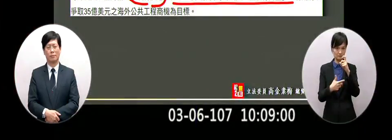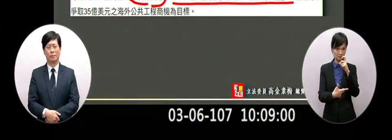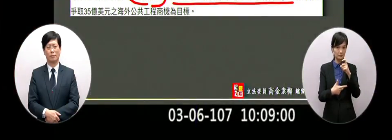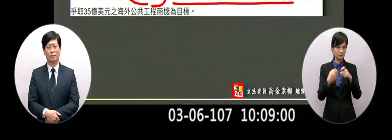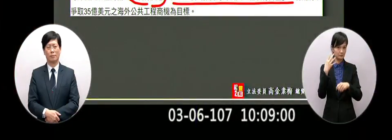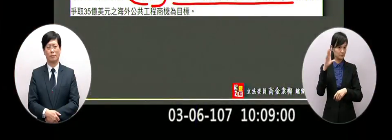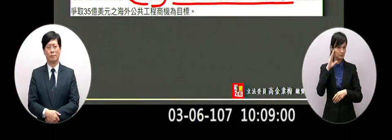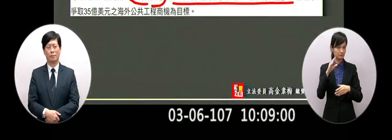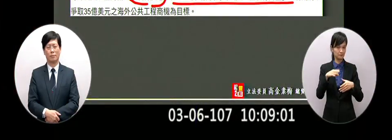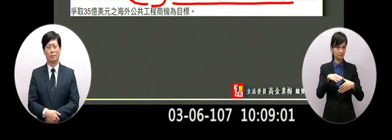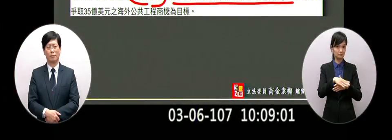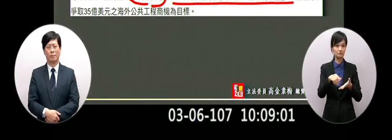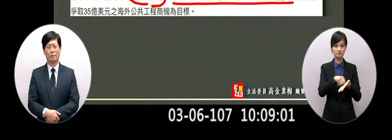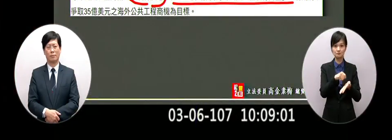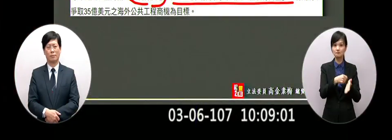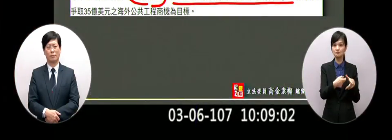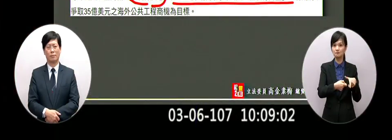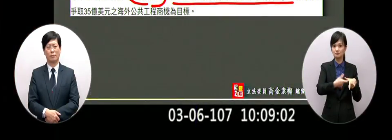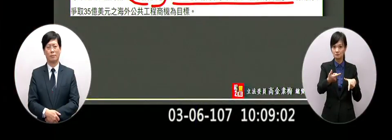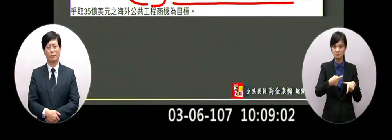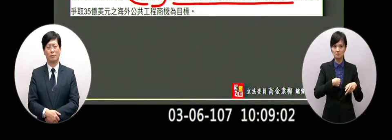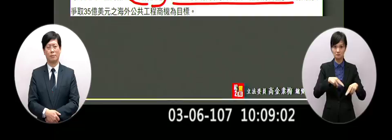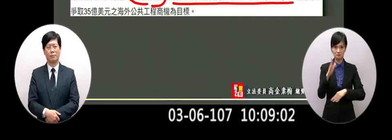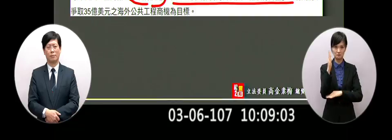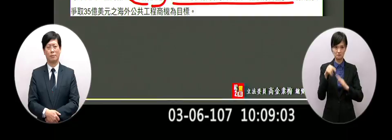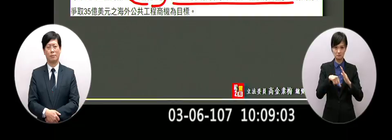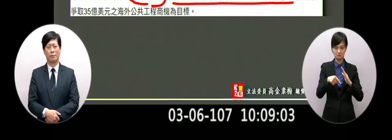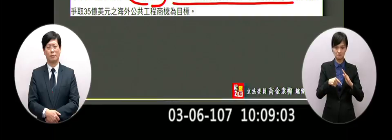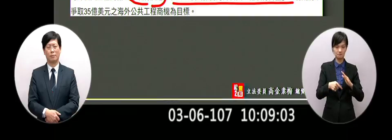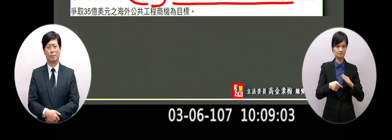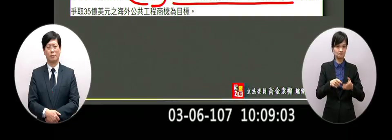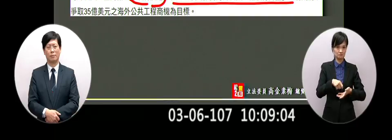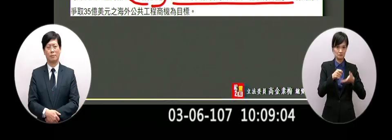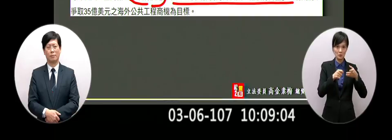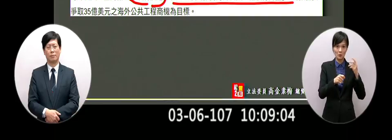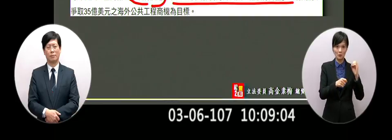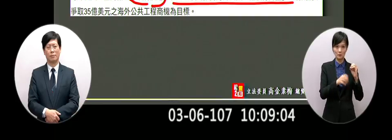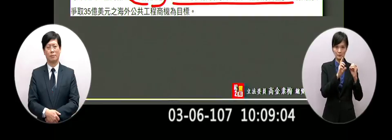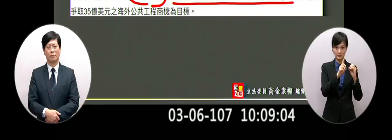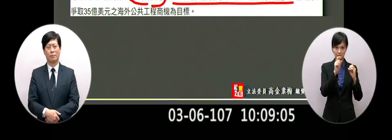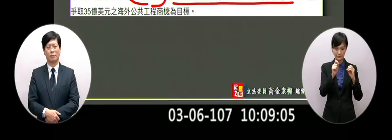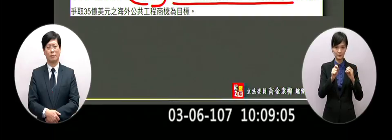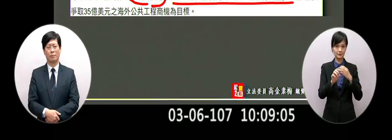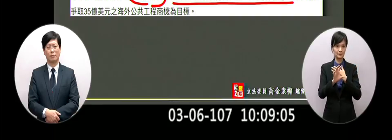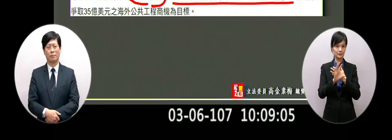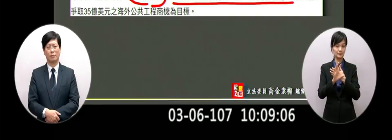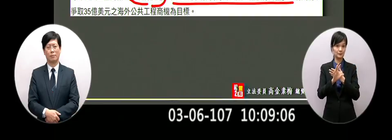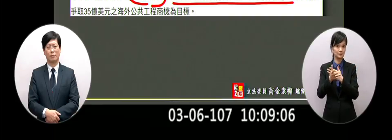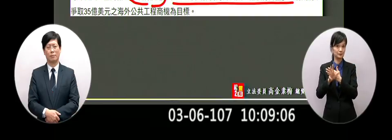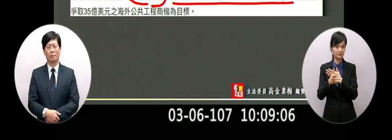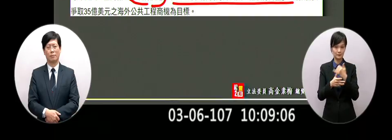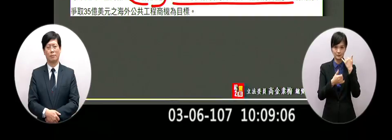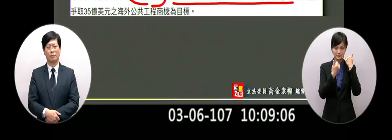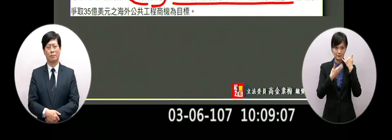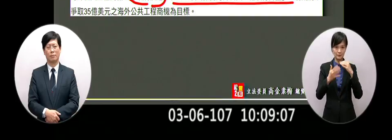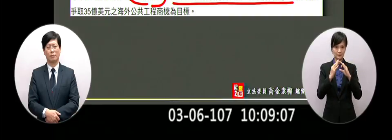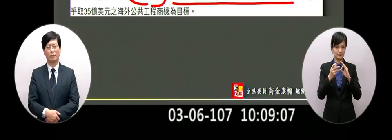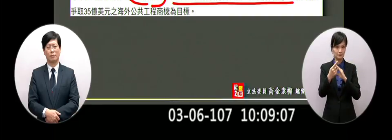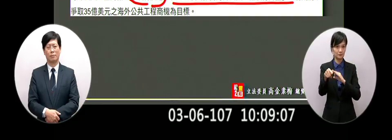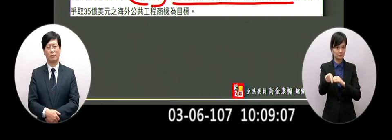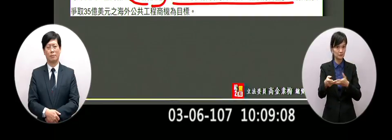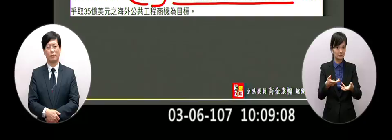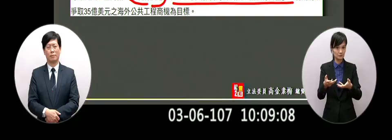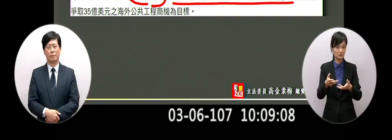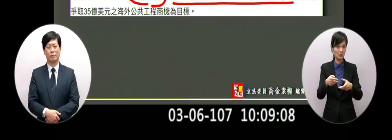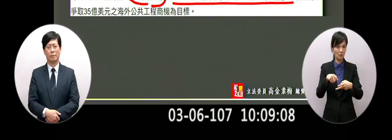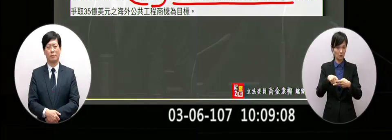出，行政院核定以 ODA 的模式要推动海外公共工程执行计划。本席在